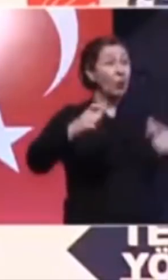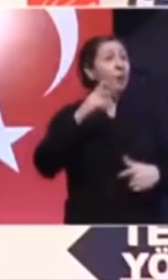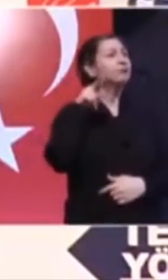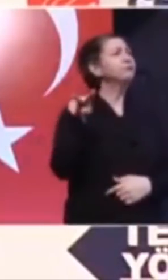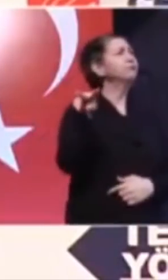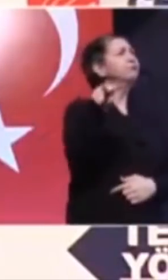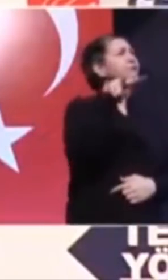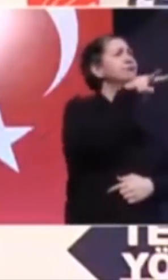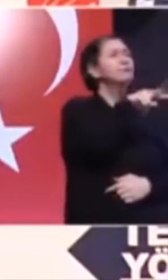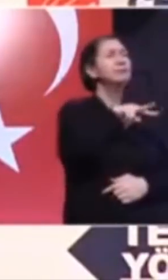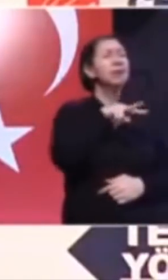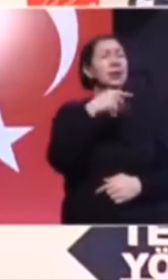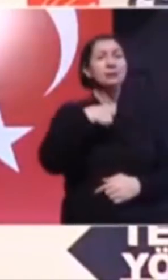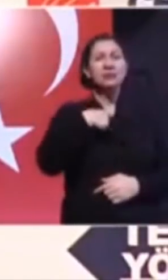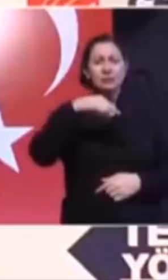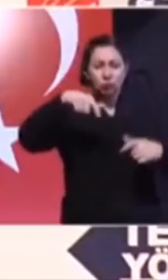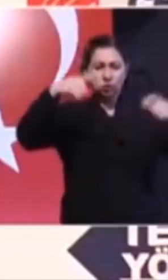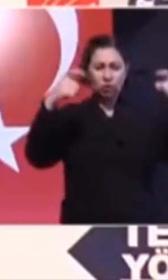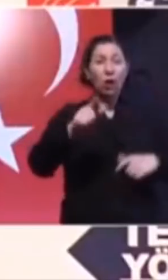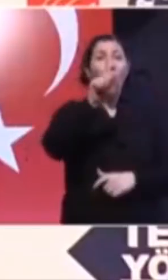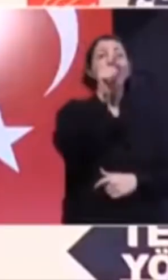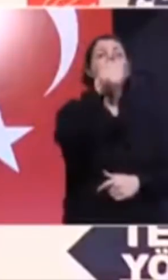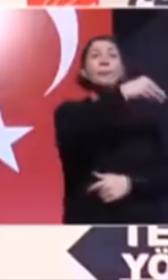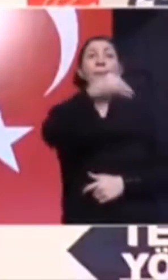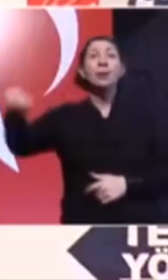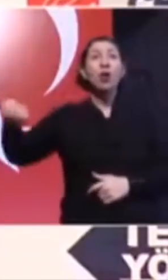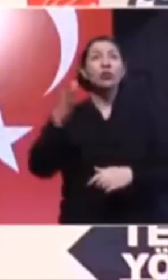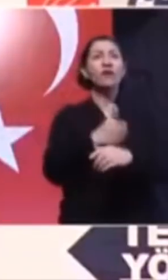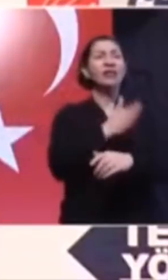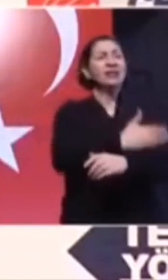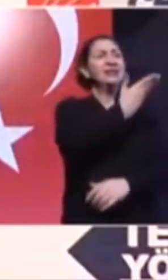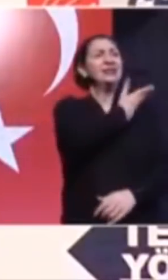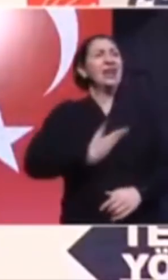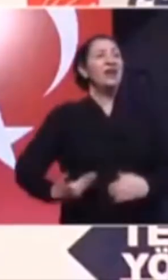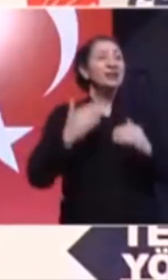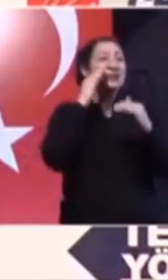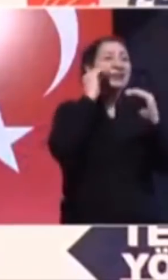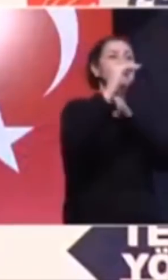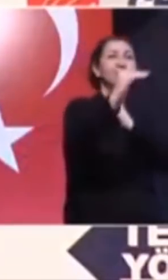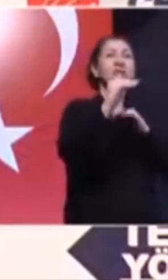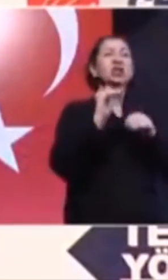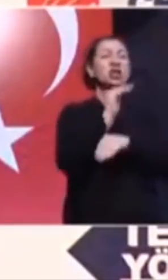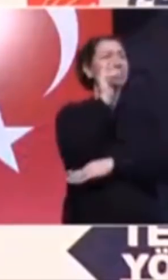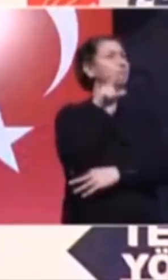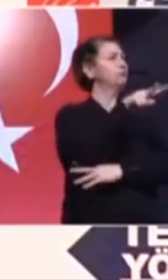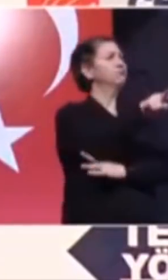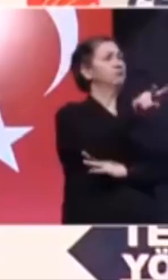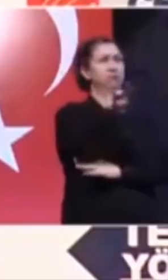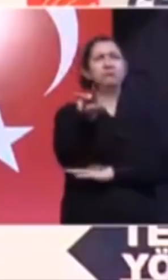bakınca biz bu şehre 16 milyon vatansever insanımızın yaşadığını